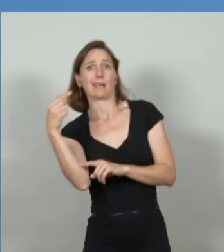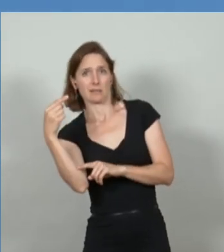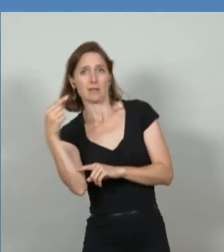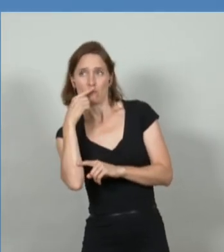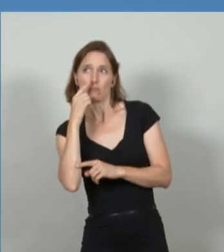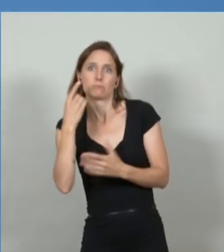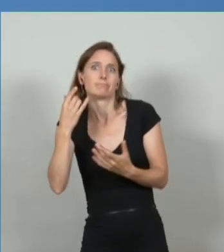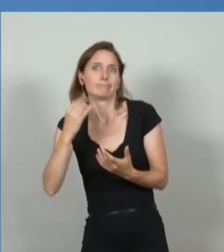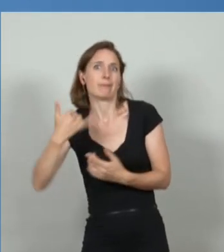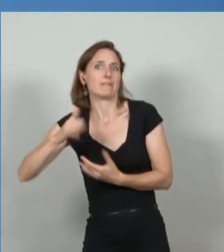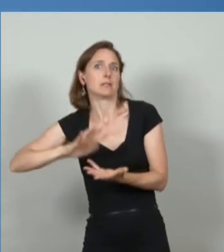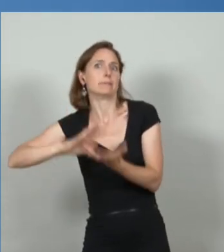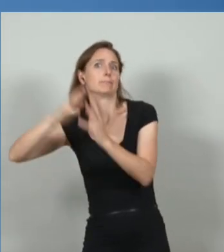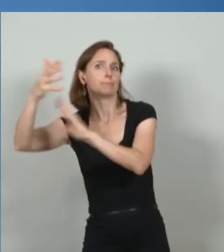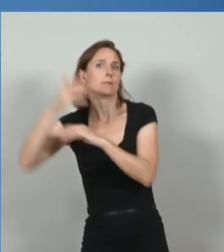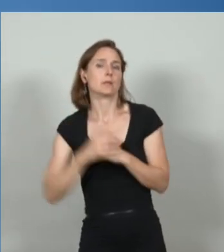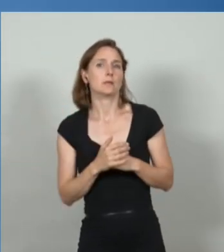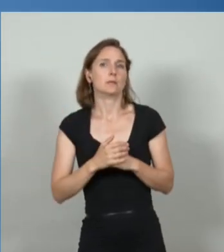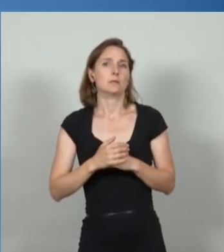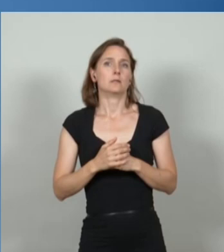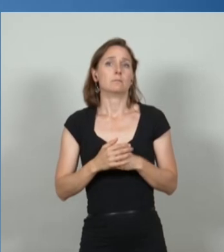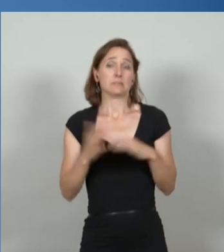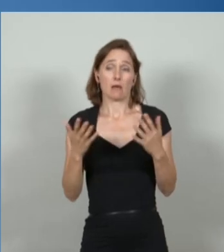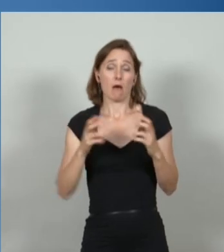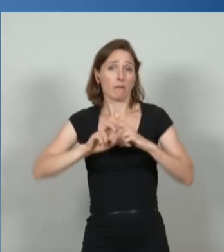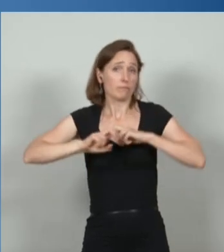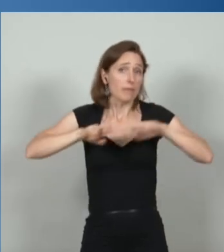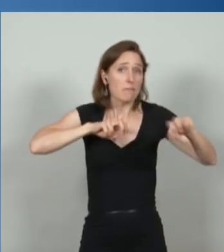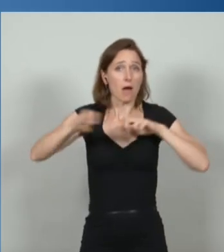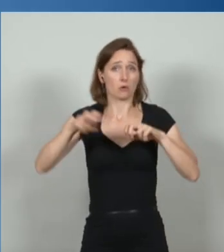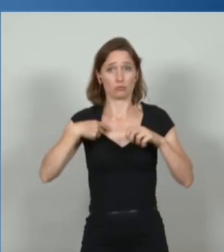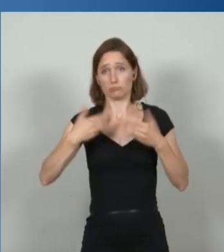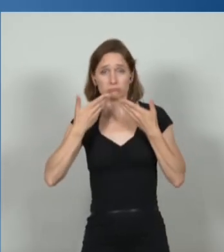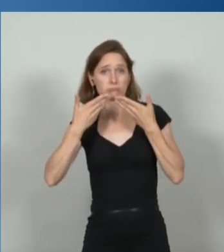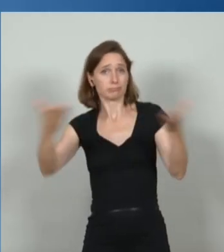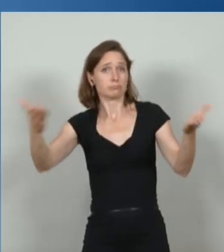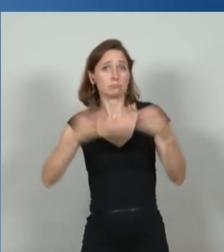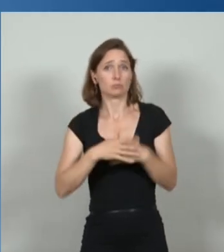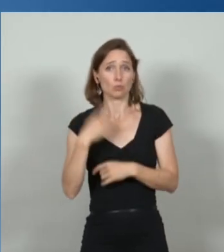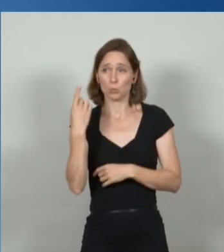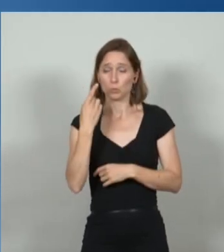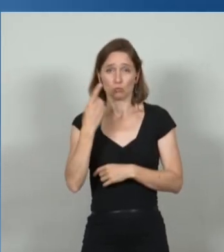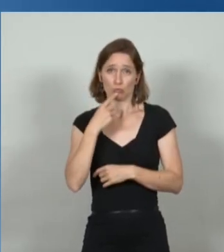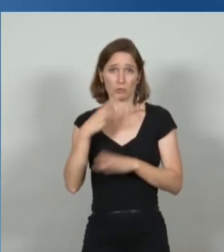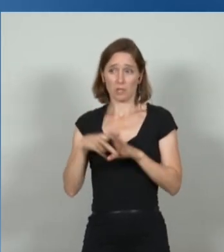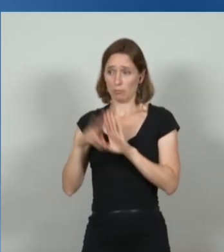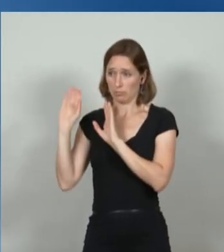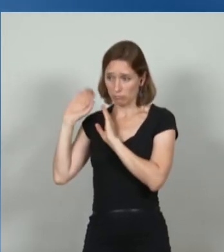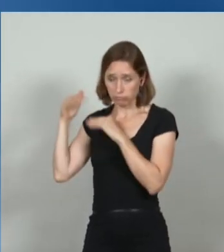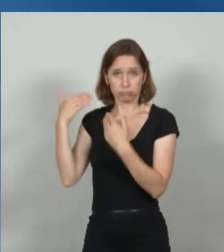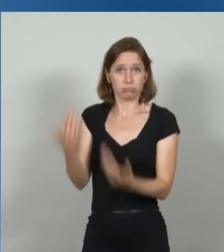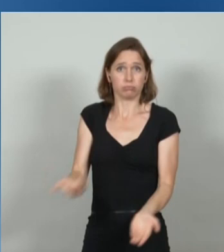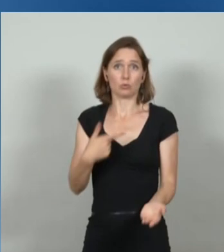à améliorés et je crois que c'est aussi une démarche en tout cas la démarche dans laquelle nous avons toujours été depuis le démarrage de